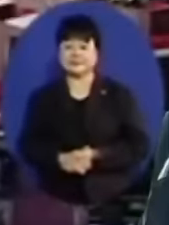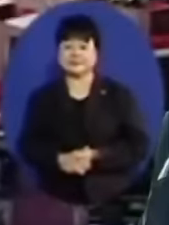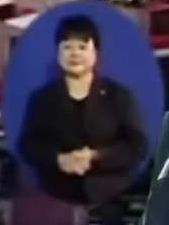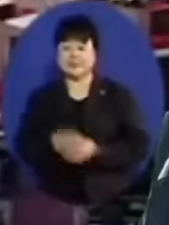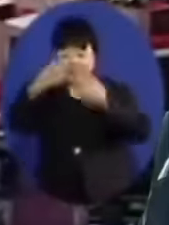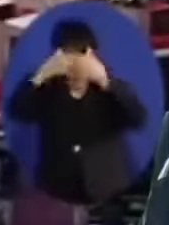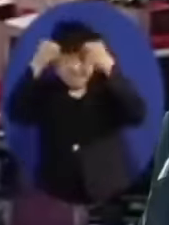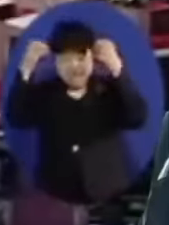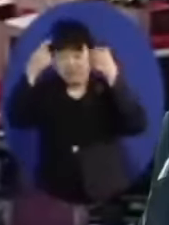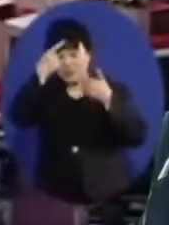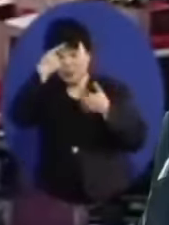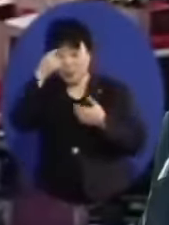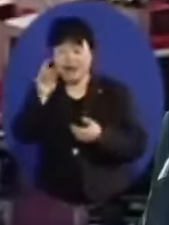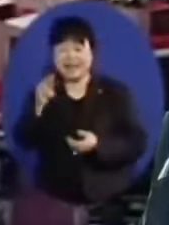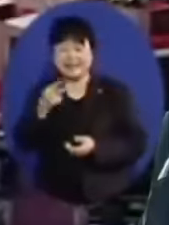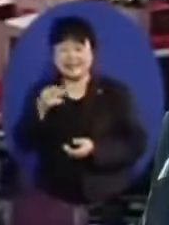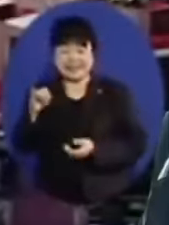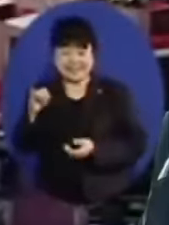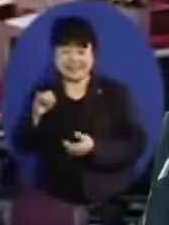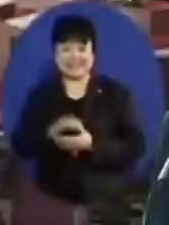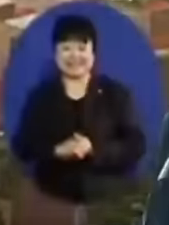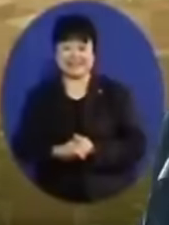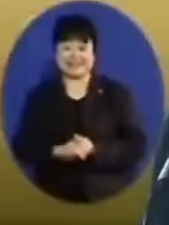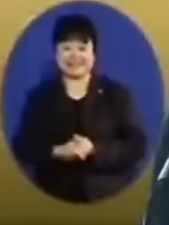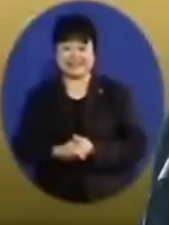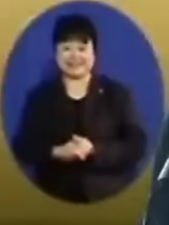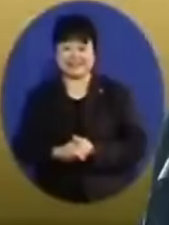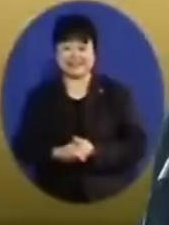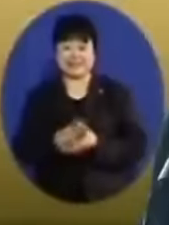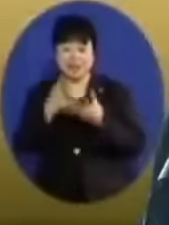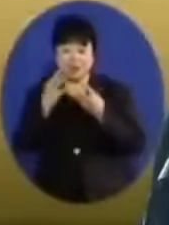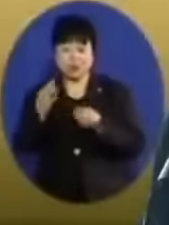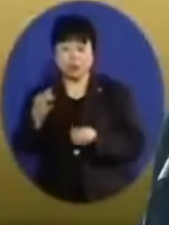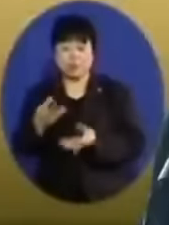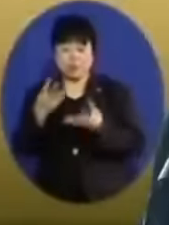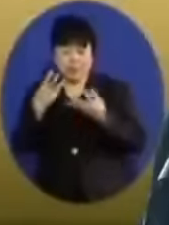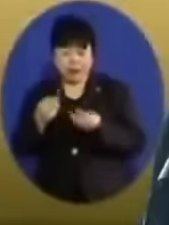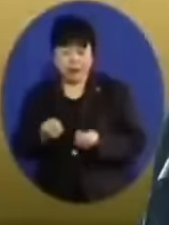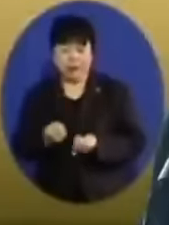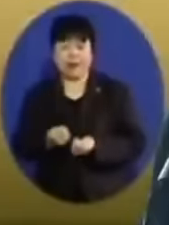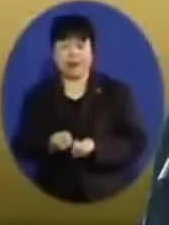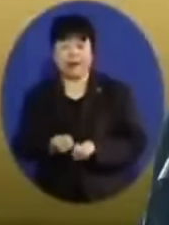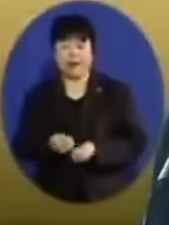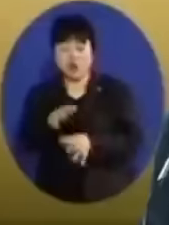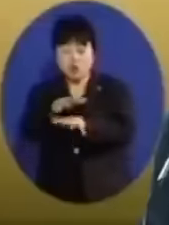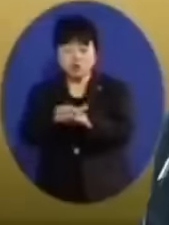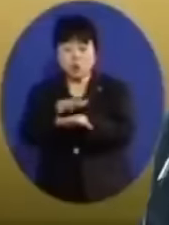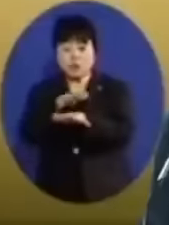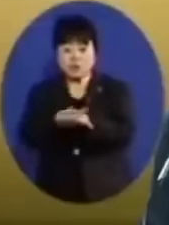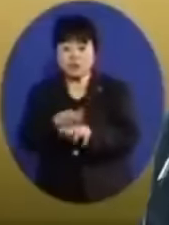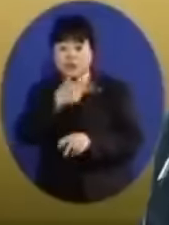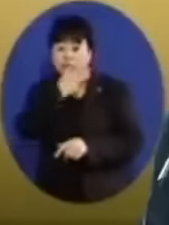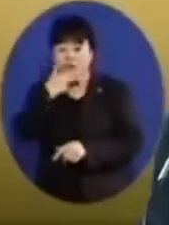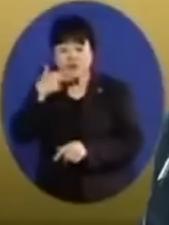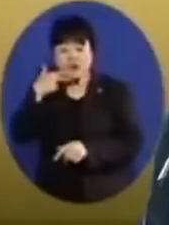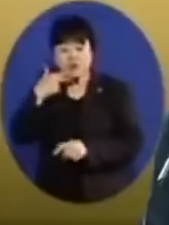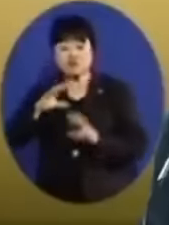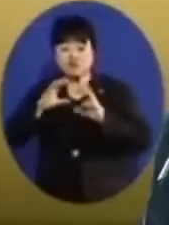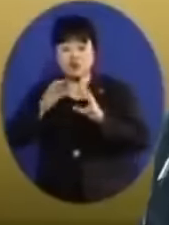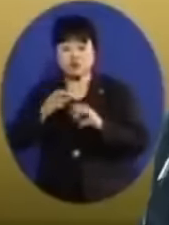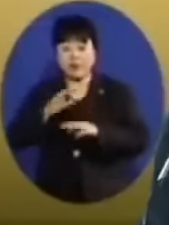인도의 마하트마 간디는 막대한 돈과 무기, 철저한 군사 조직을 가졌던 영국 정부와